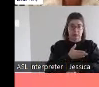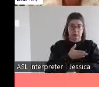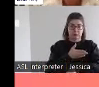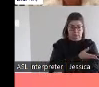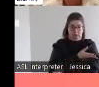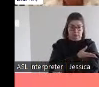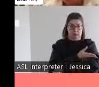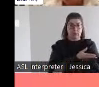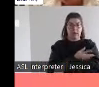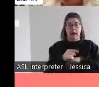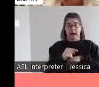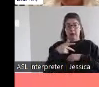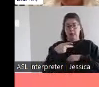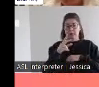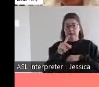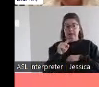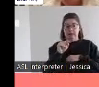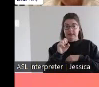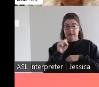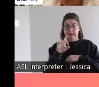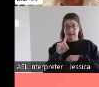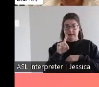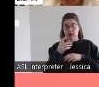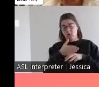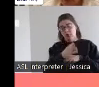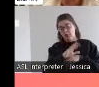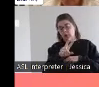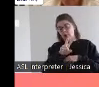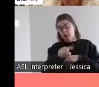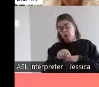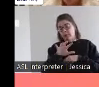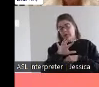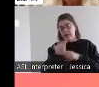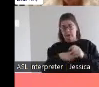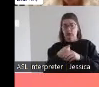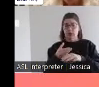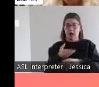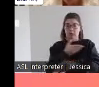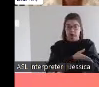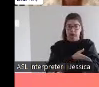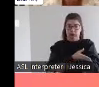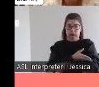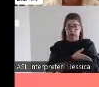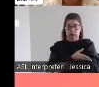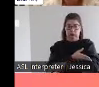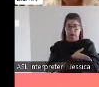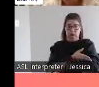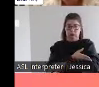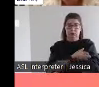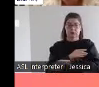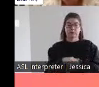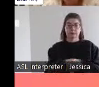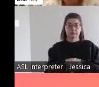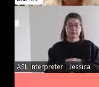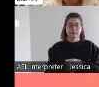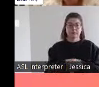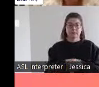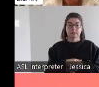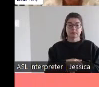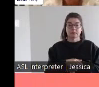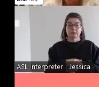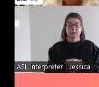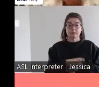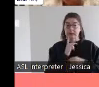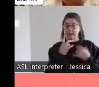manière significative, leur détresse mentale et le SSPT sur une période de 2,5 ans. 2 ans et demi.